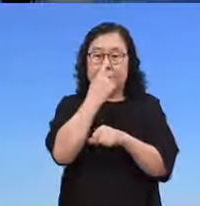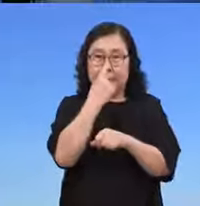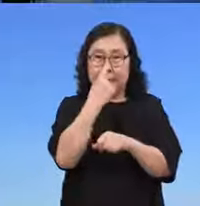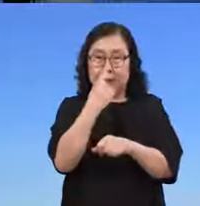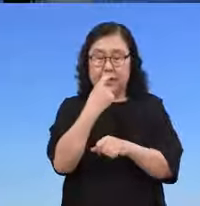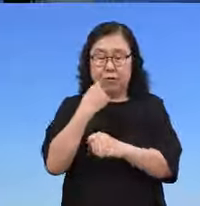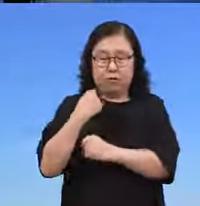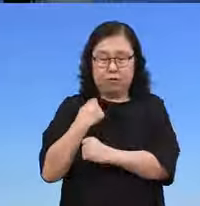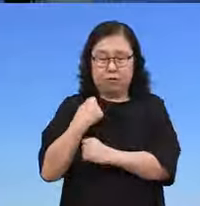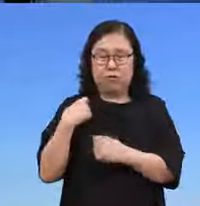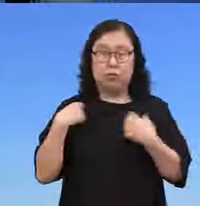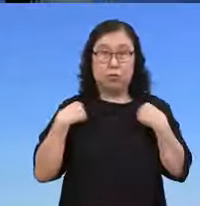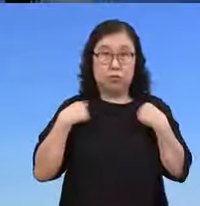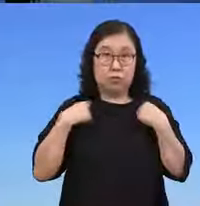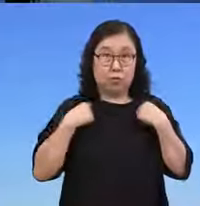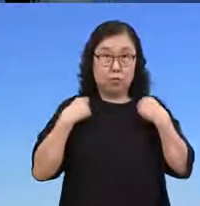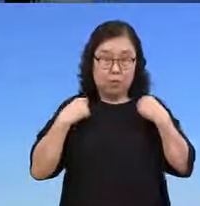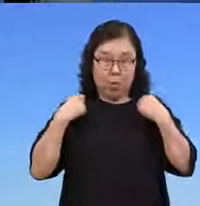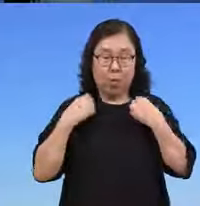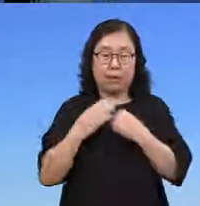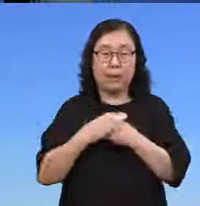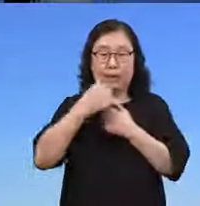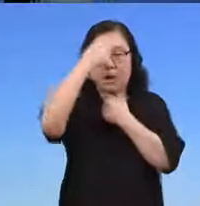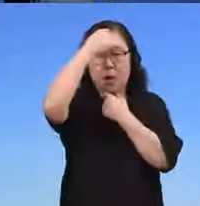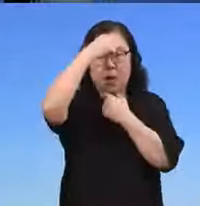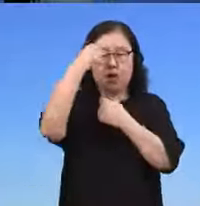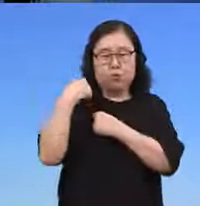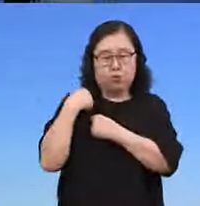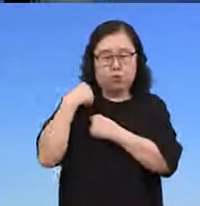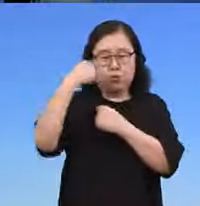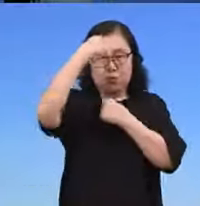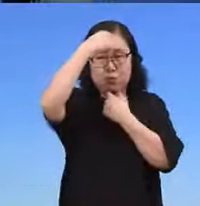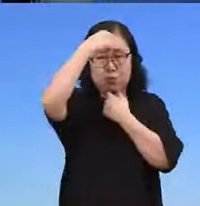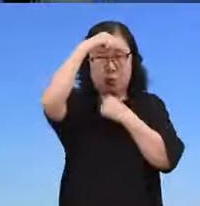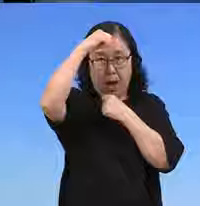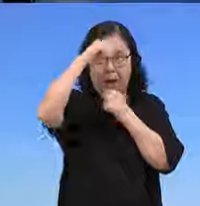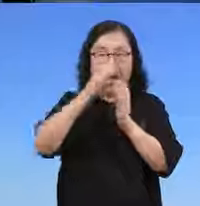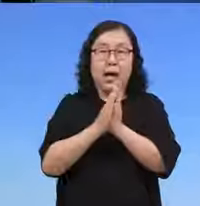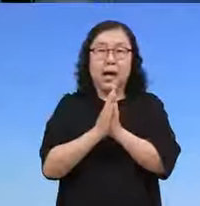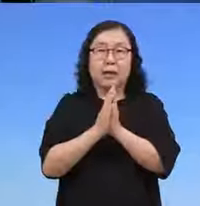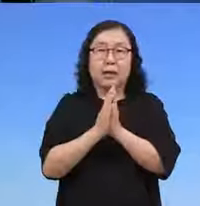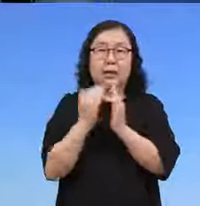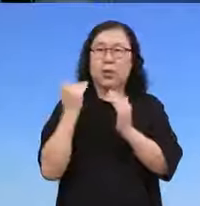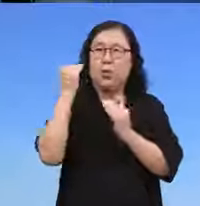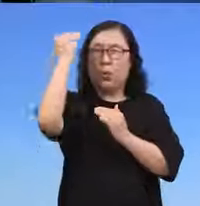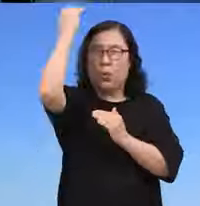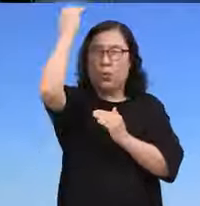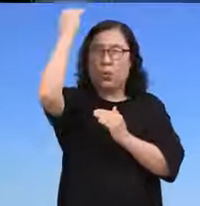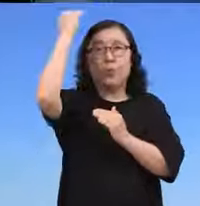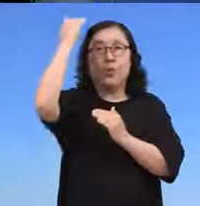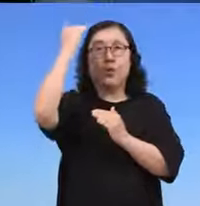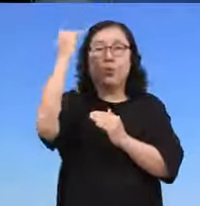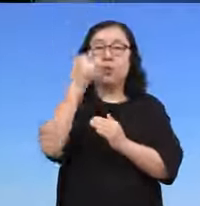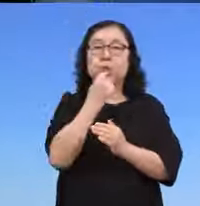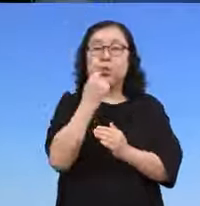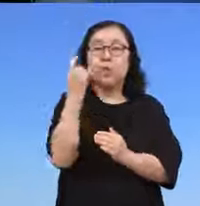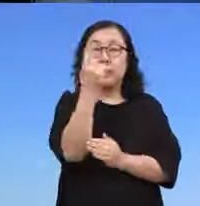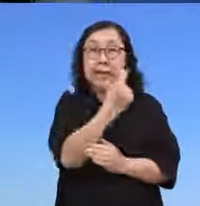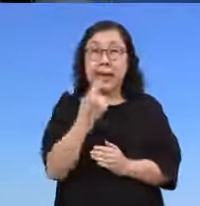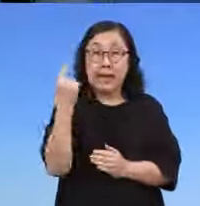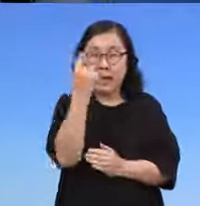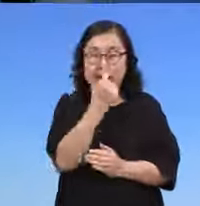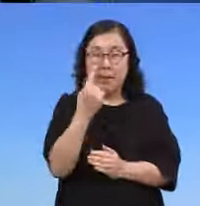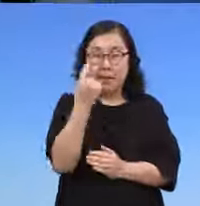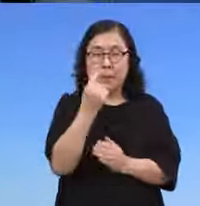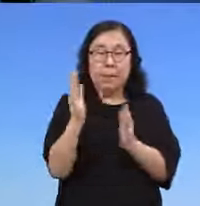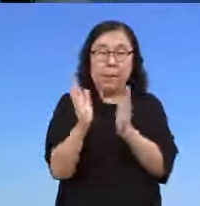달인 군복, 파리가 앉으며 낙상의 우려가 있는 구두, 사람 키보다 높은 케이크, 반들거리는